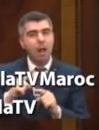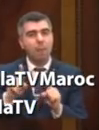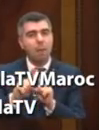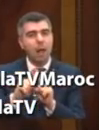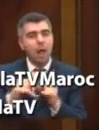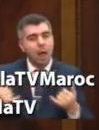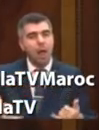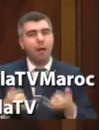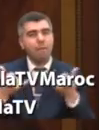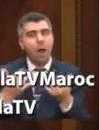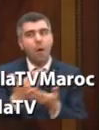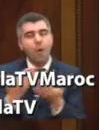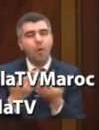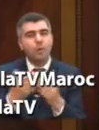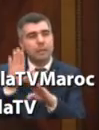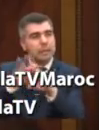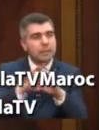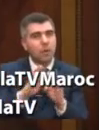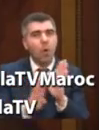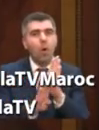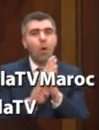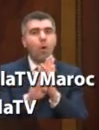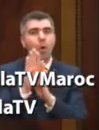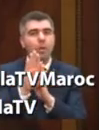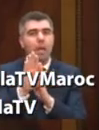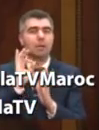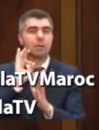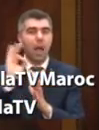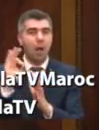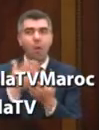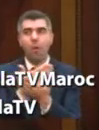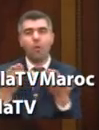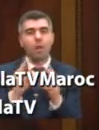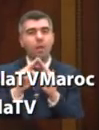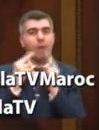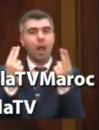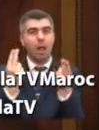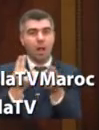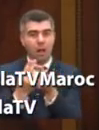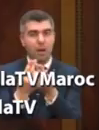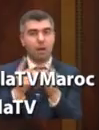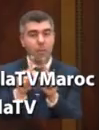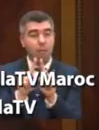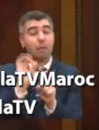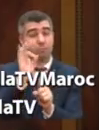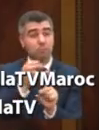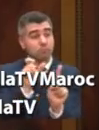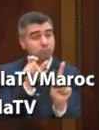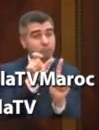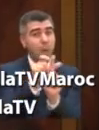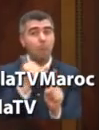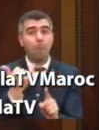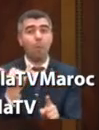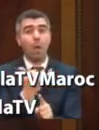المدافعة عن حقوق الإنسان لمواصلة الضغط لإجبار سلطات الاحتلال على حماية حقوق الأسرى